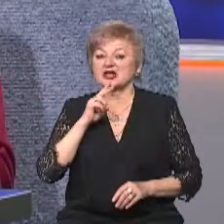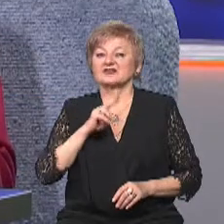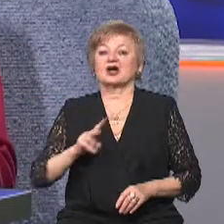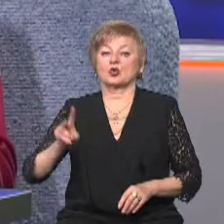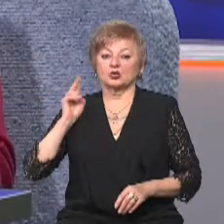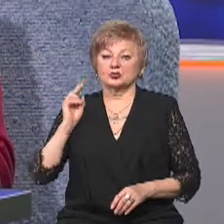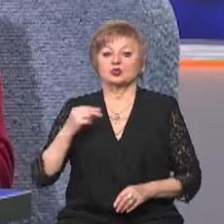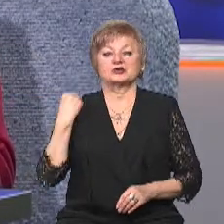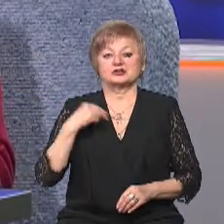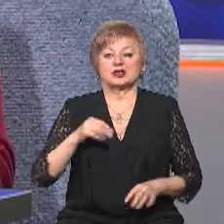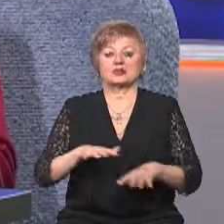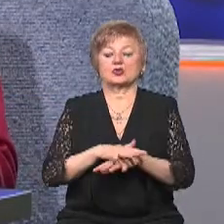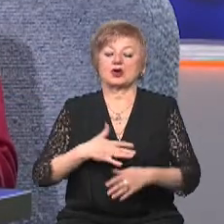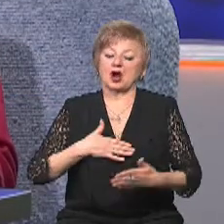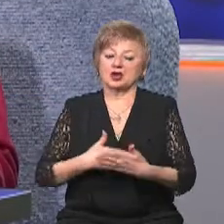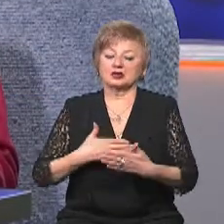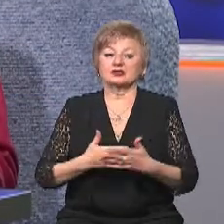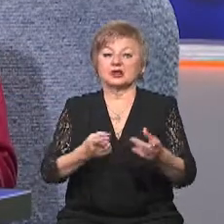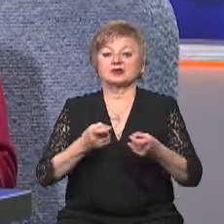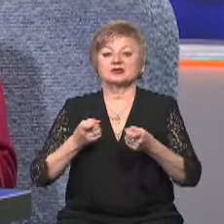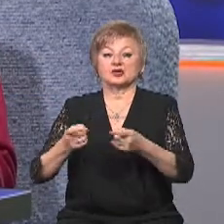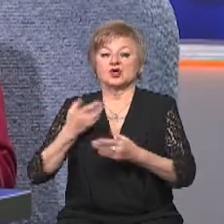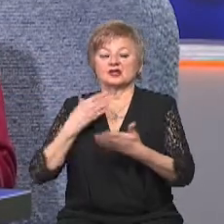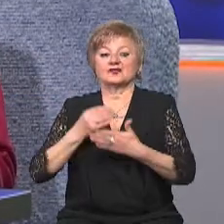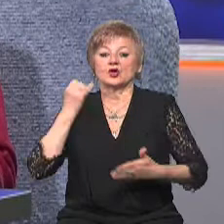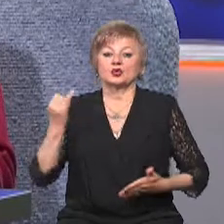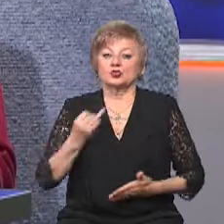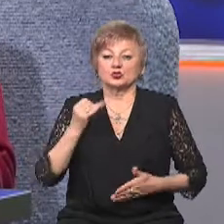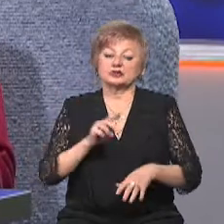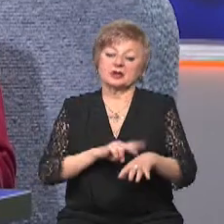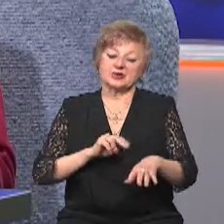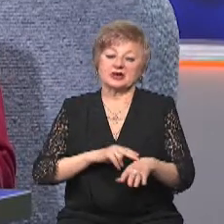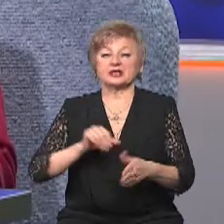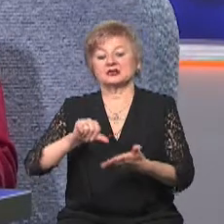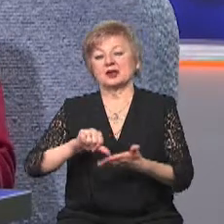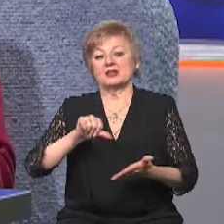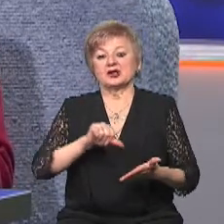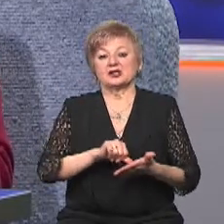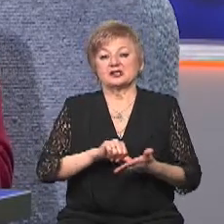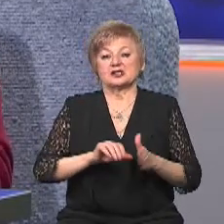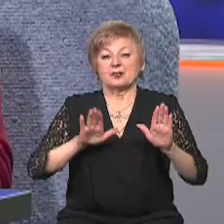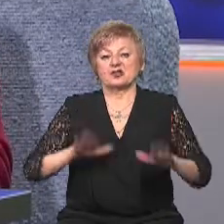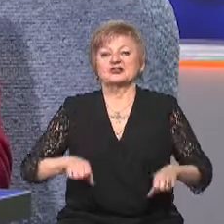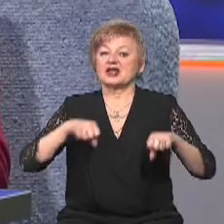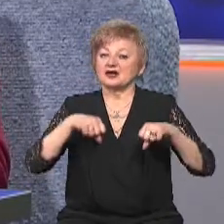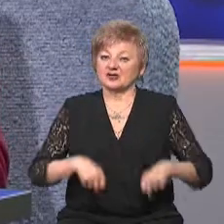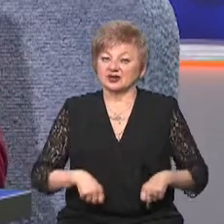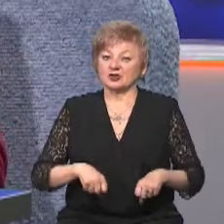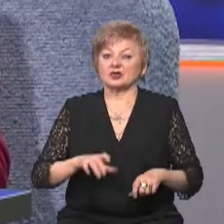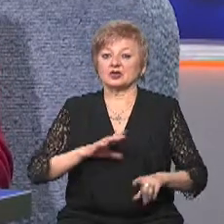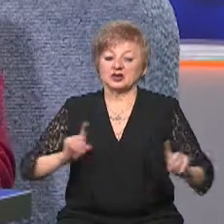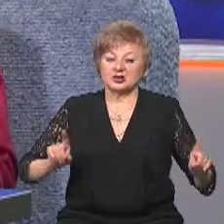тому запорізькі громадські активісти залучили до своєї ініціативи правоохоронців та представників місцевої влади і була